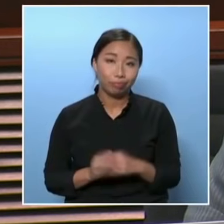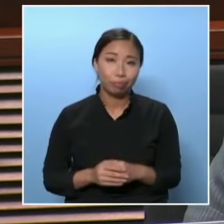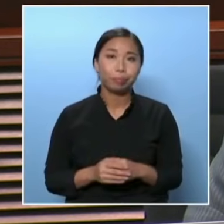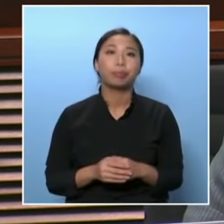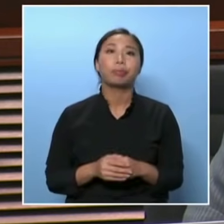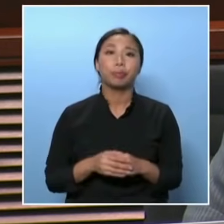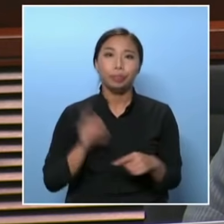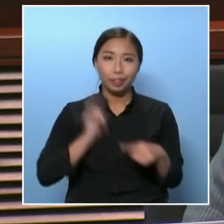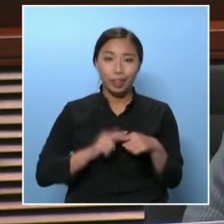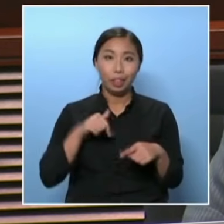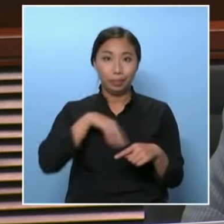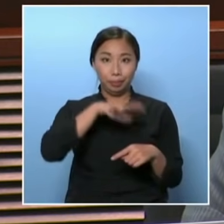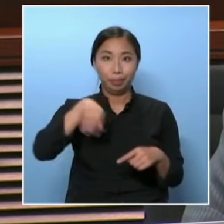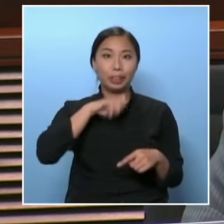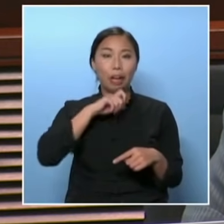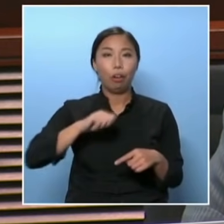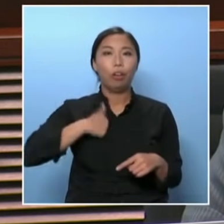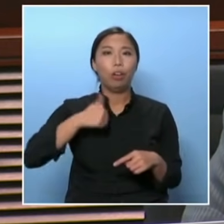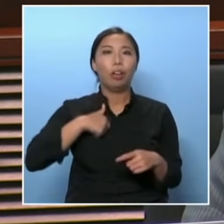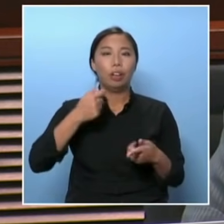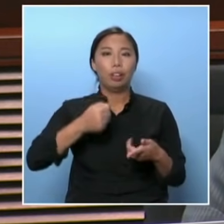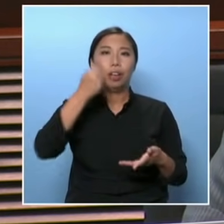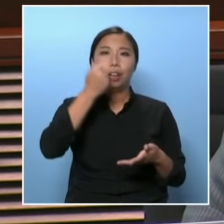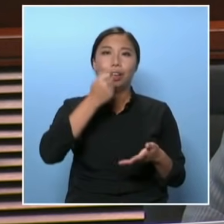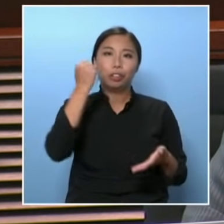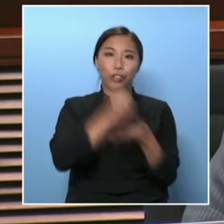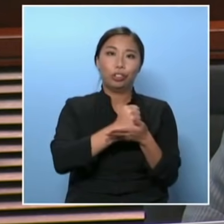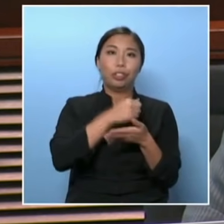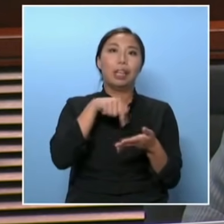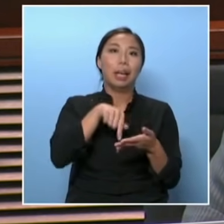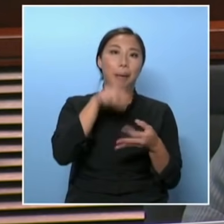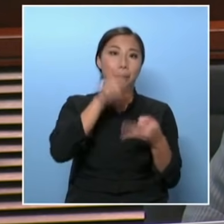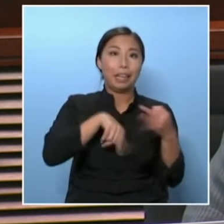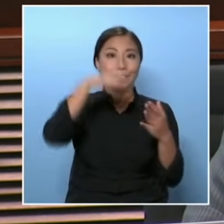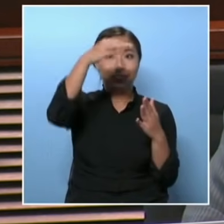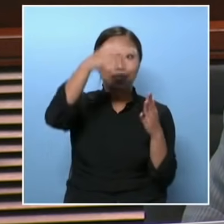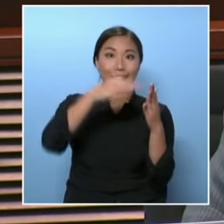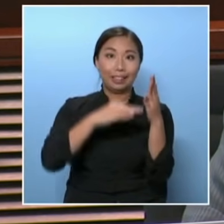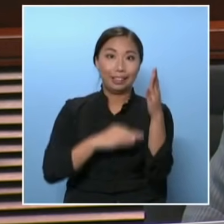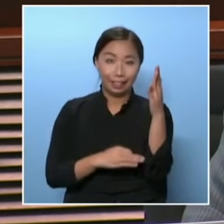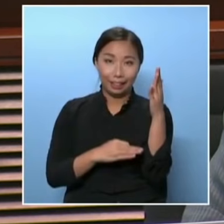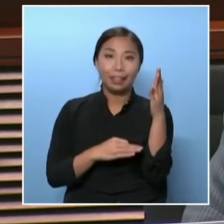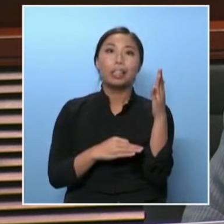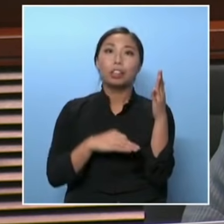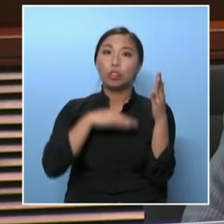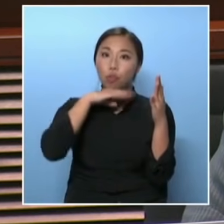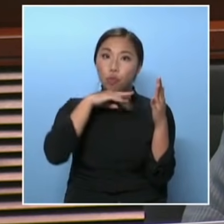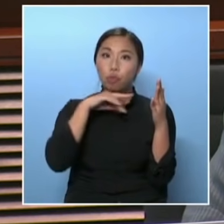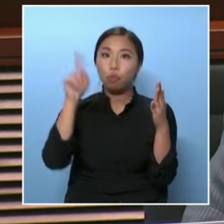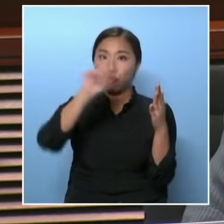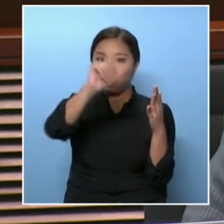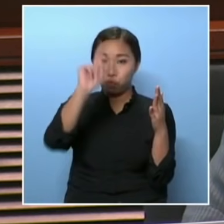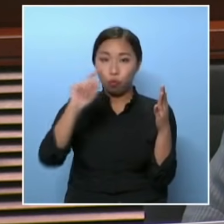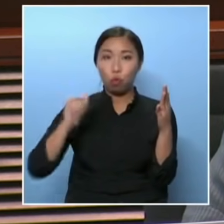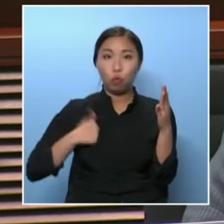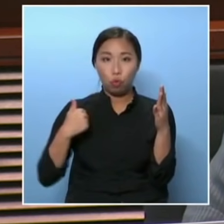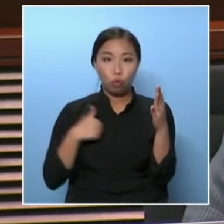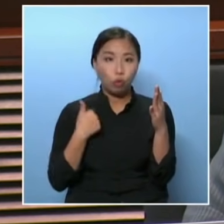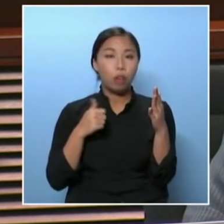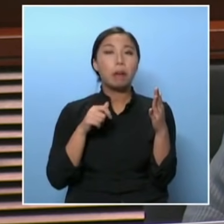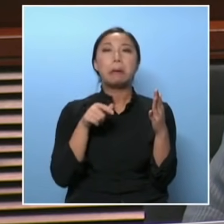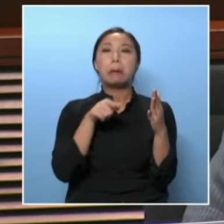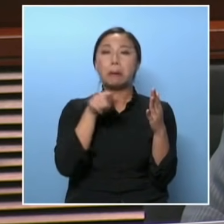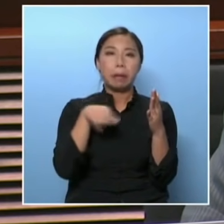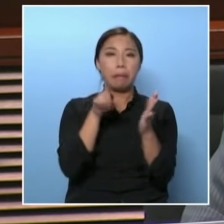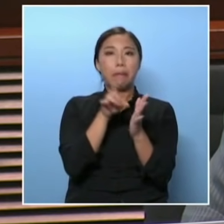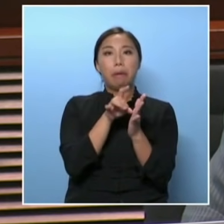一個教師註冊嘅名單，喺教師註冊名單裏邊，如果有教師被取消咗註